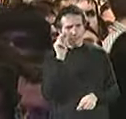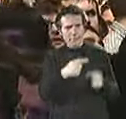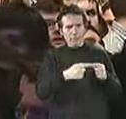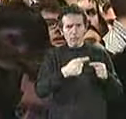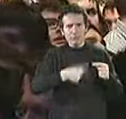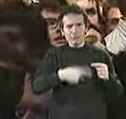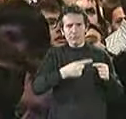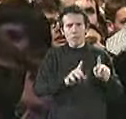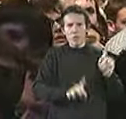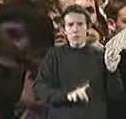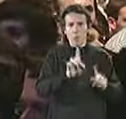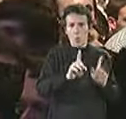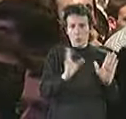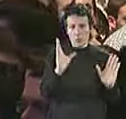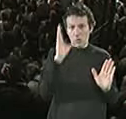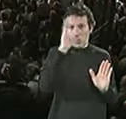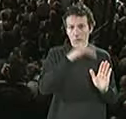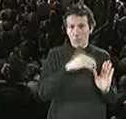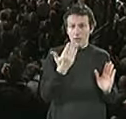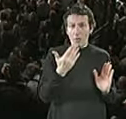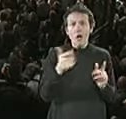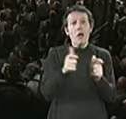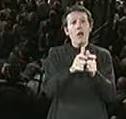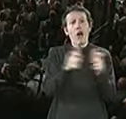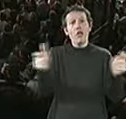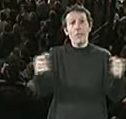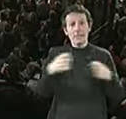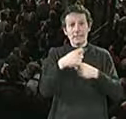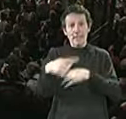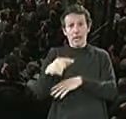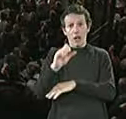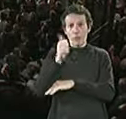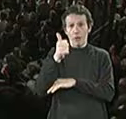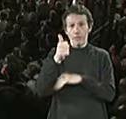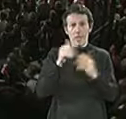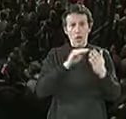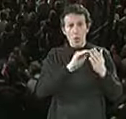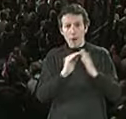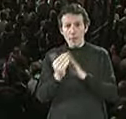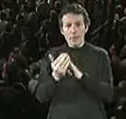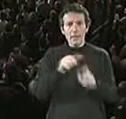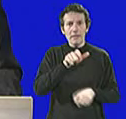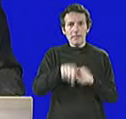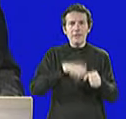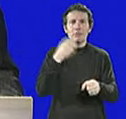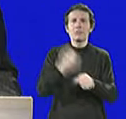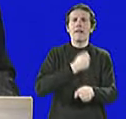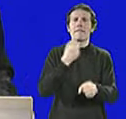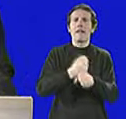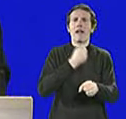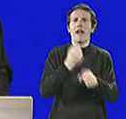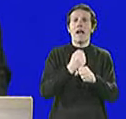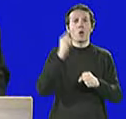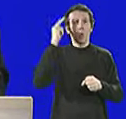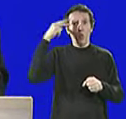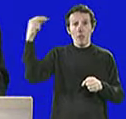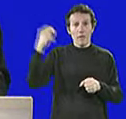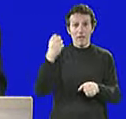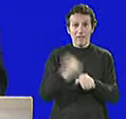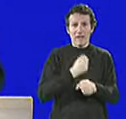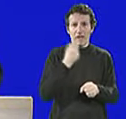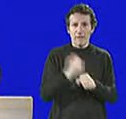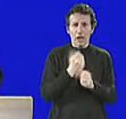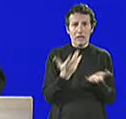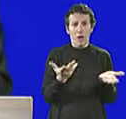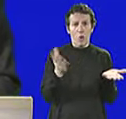la bourse. On avait oublié qu'une entreprise, c'est d'abord une communauté de travail, une communauté humaine. On